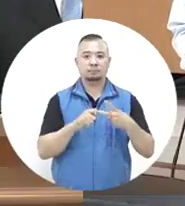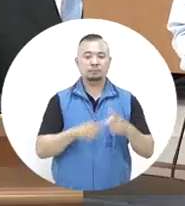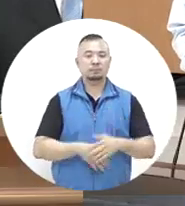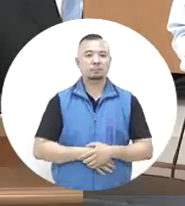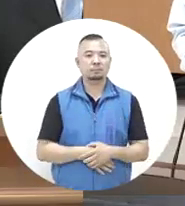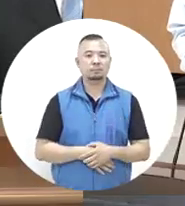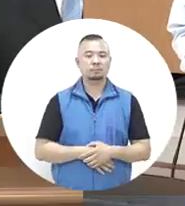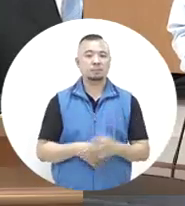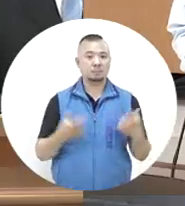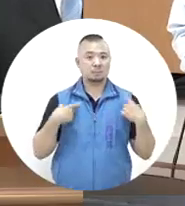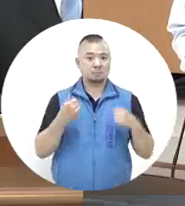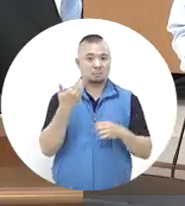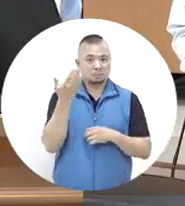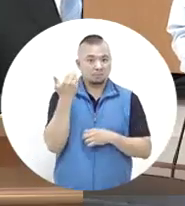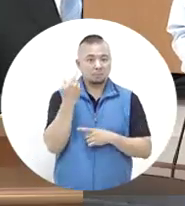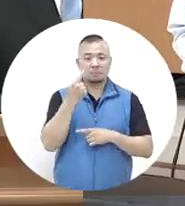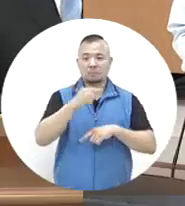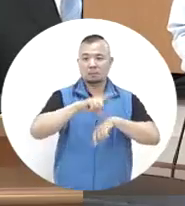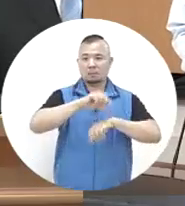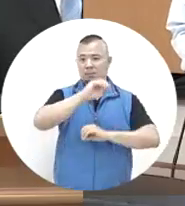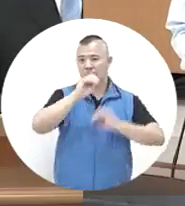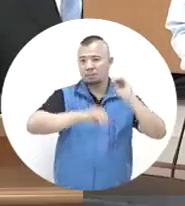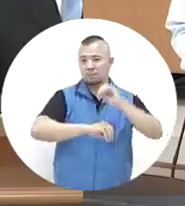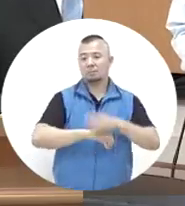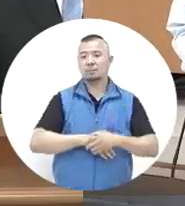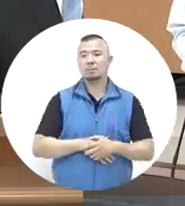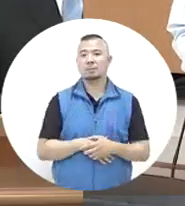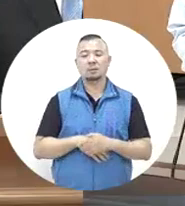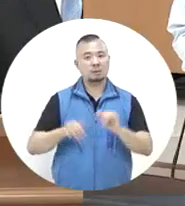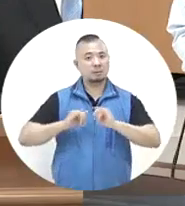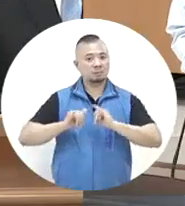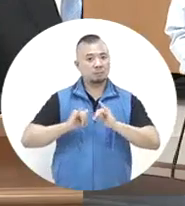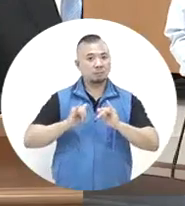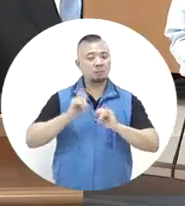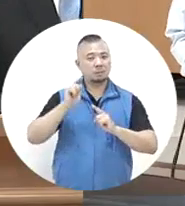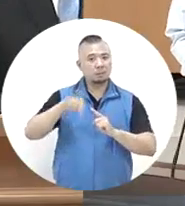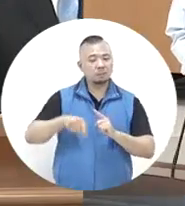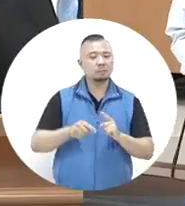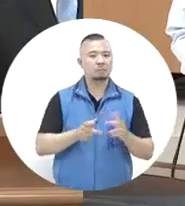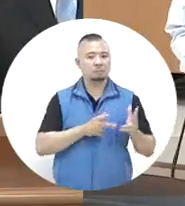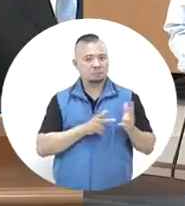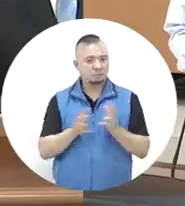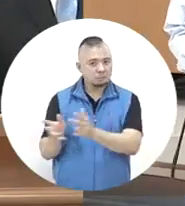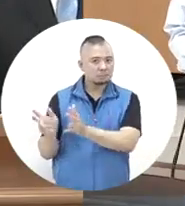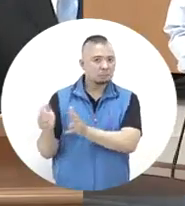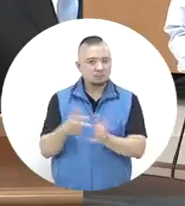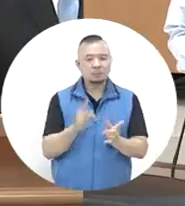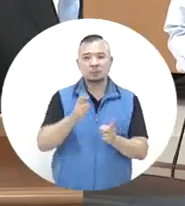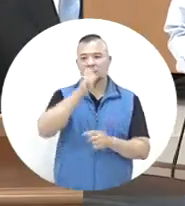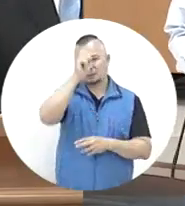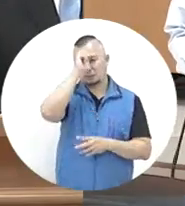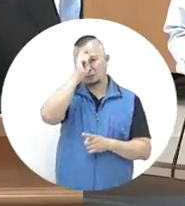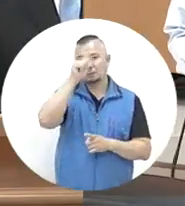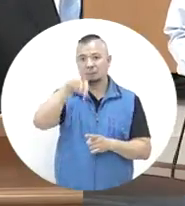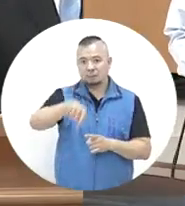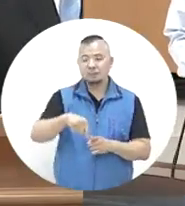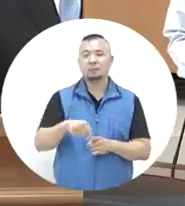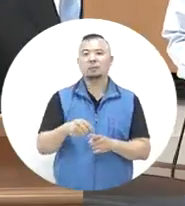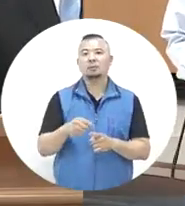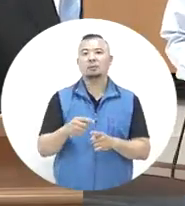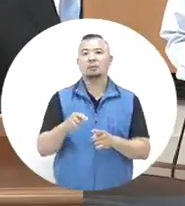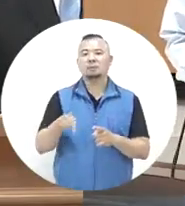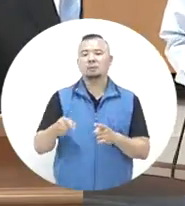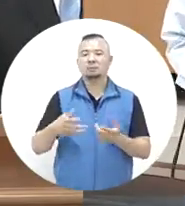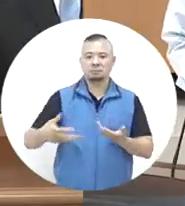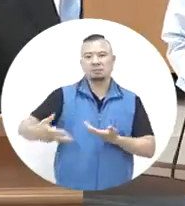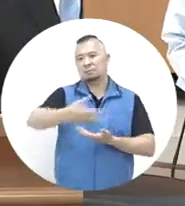调整时间是因为民众在搭乘火车，他希望收班的时间能够往后延，所以再加上因为我们清洁队的工作的时